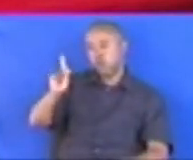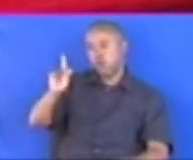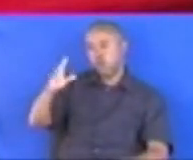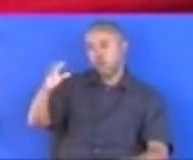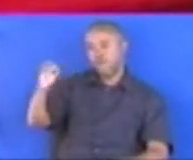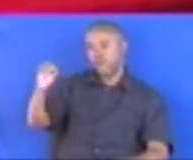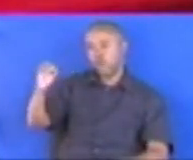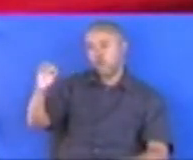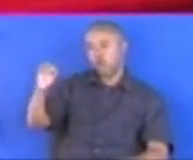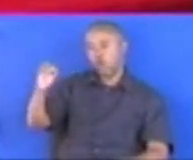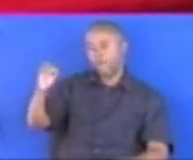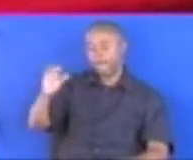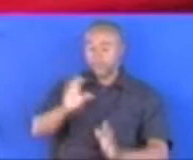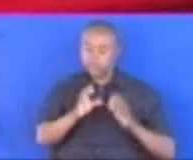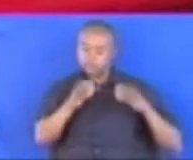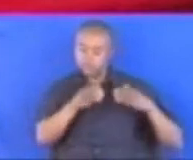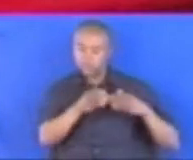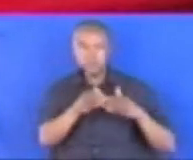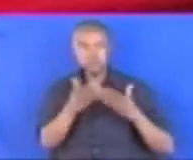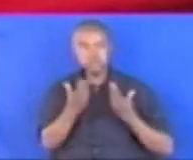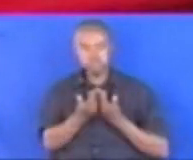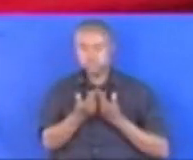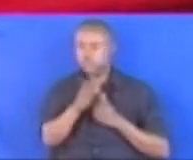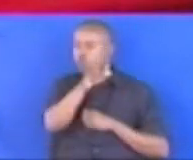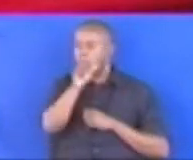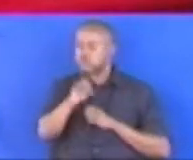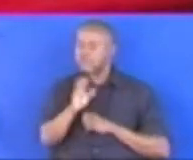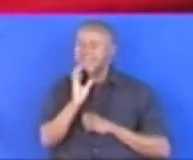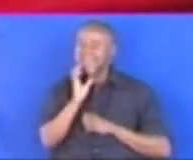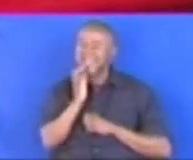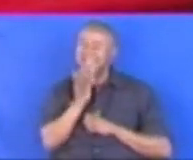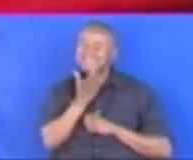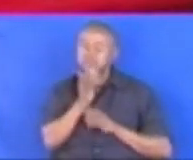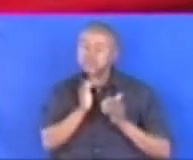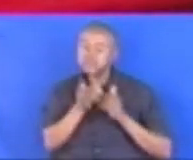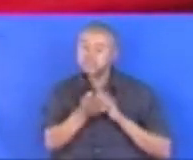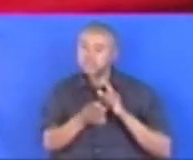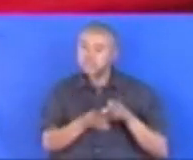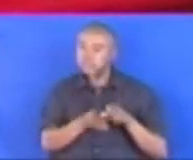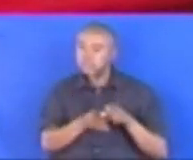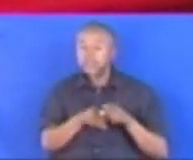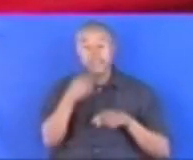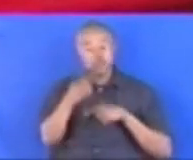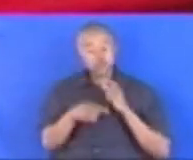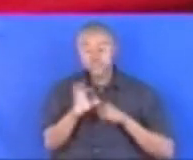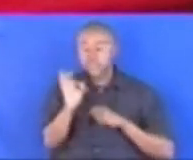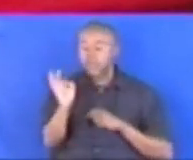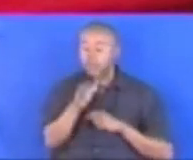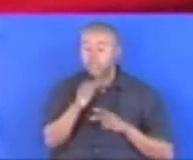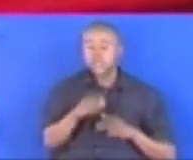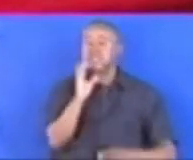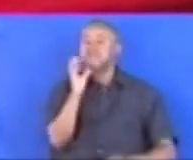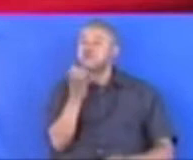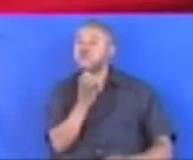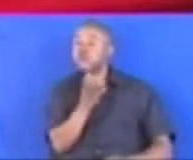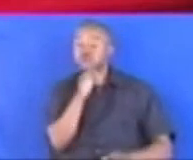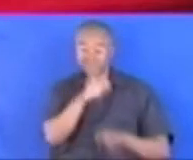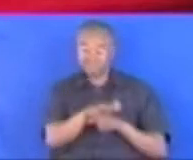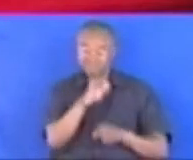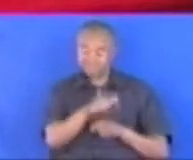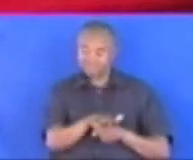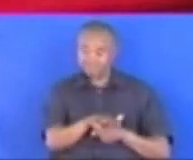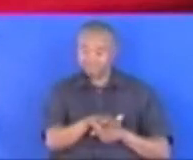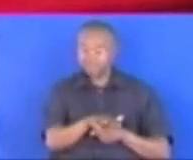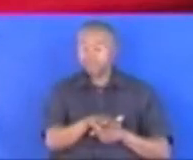kufuata miongozo ya kinga ambayo imekuwa ikitolewa nchini, na kuendelea kula mboga na matunda kwa ajili ya kwa wingi,